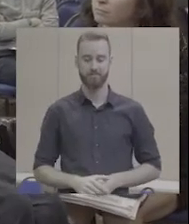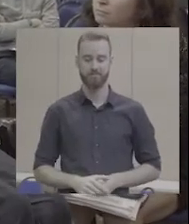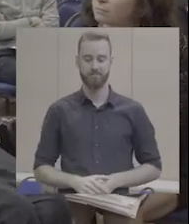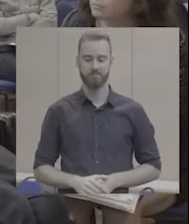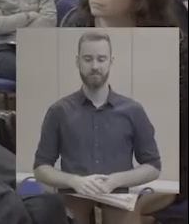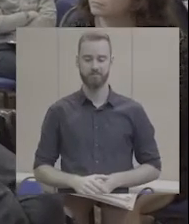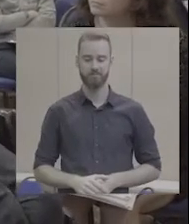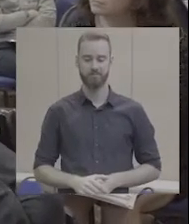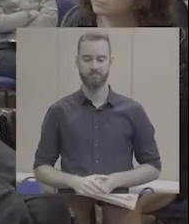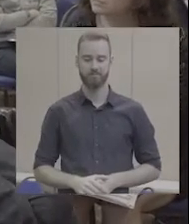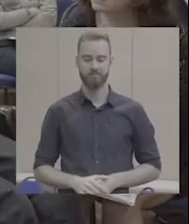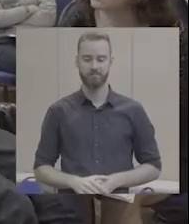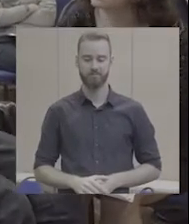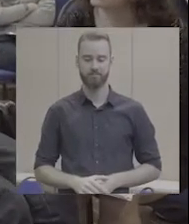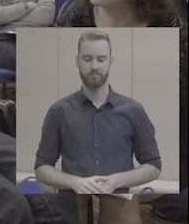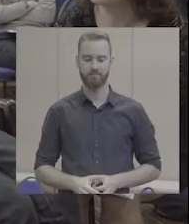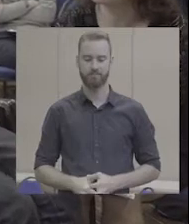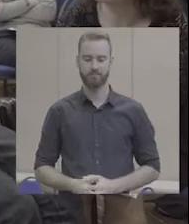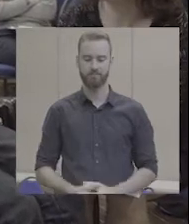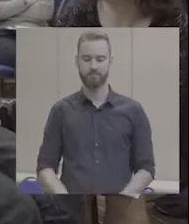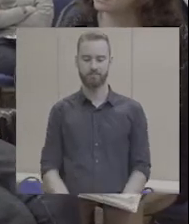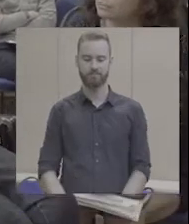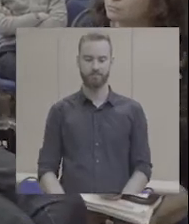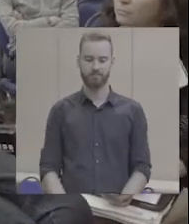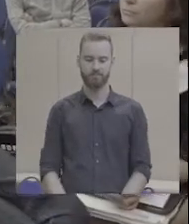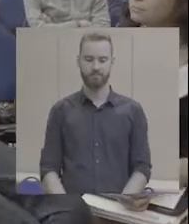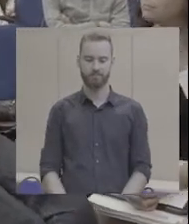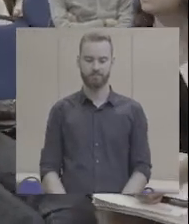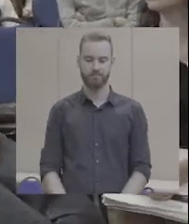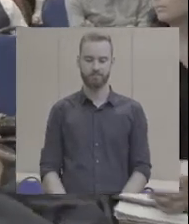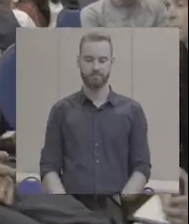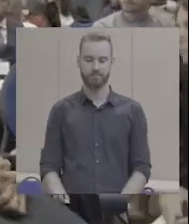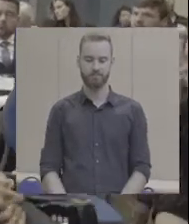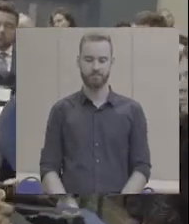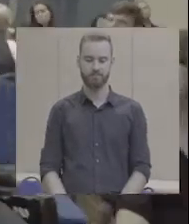aucun logement a été passé